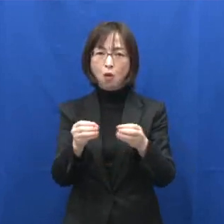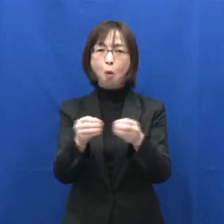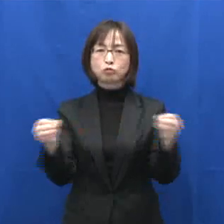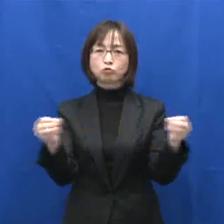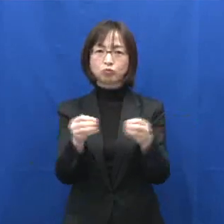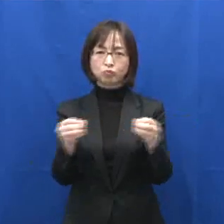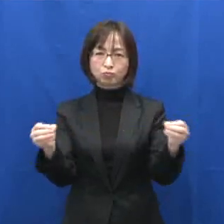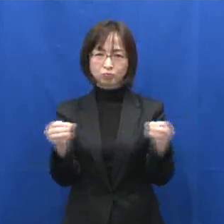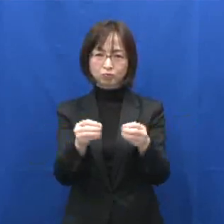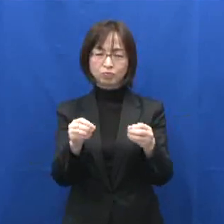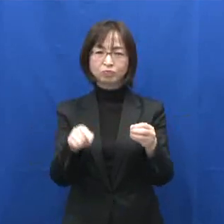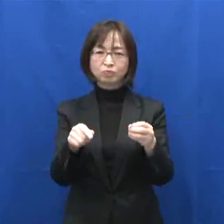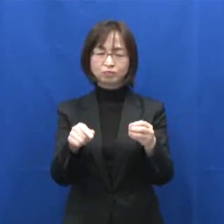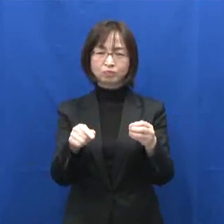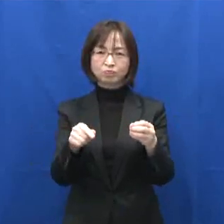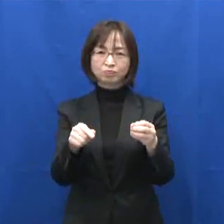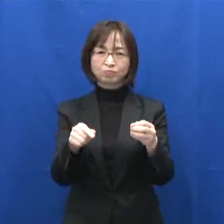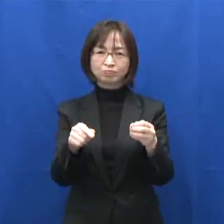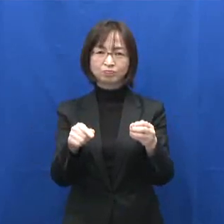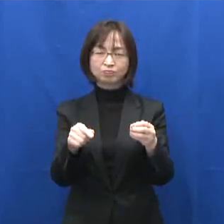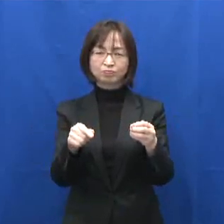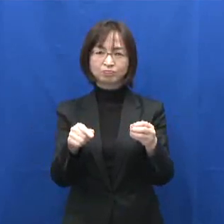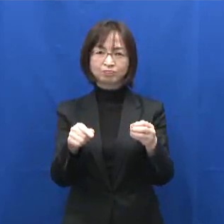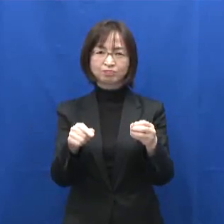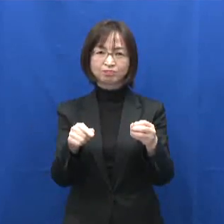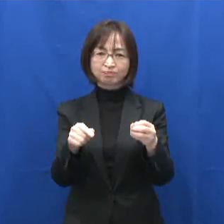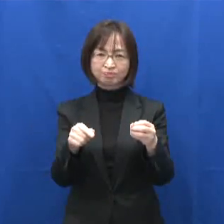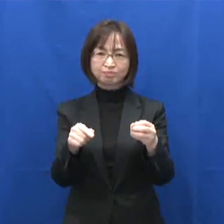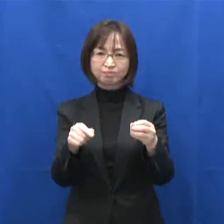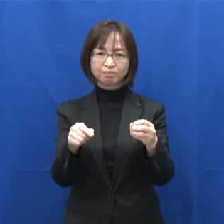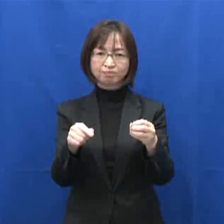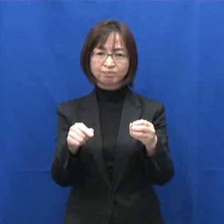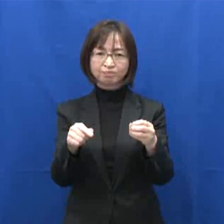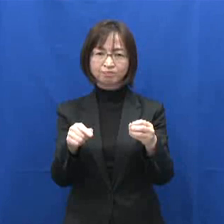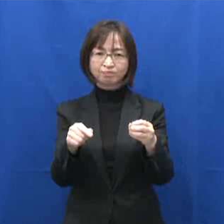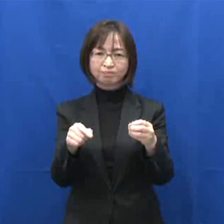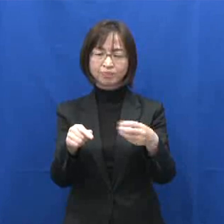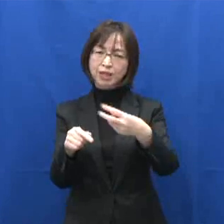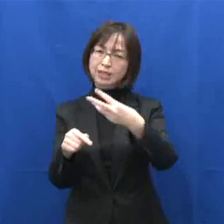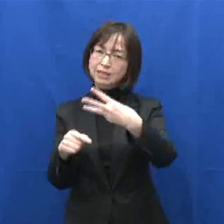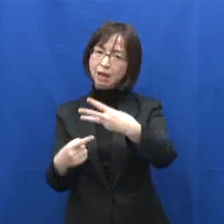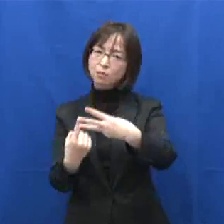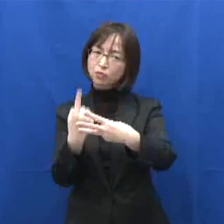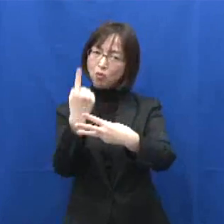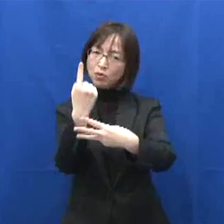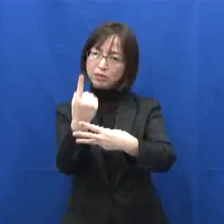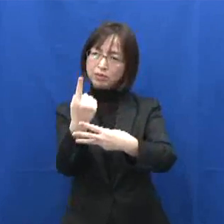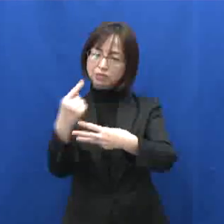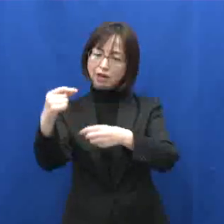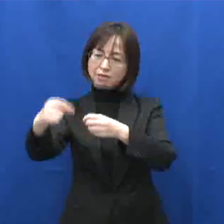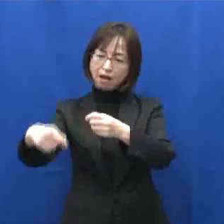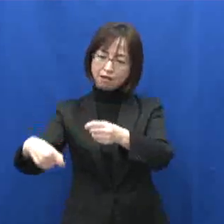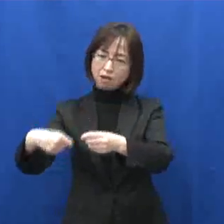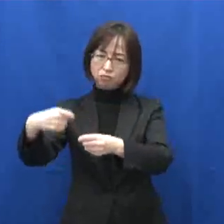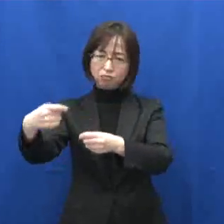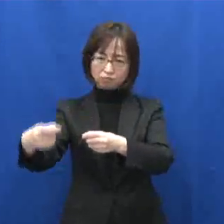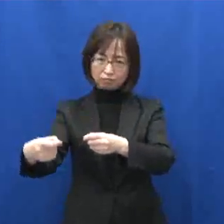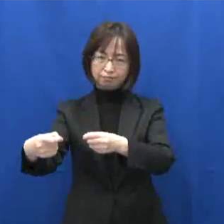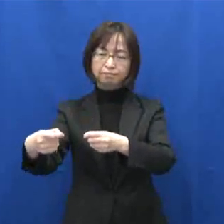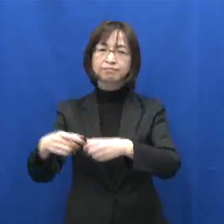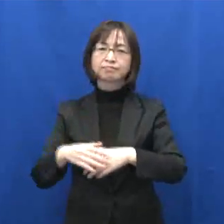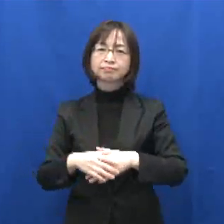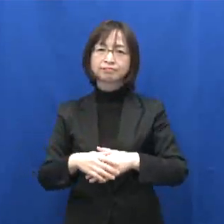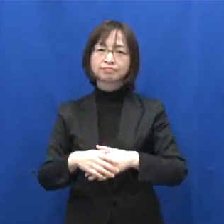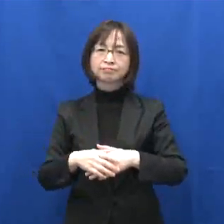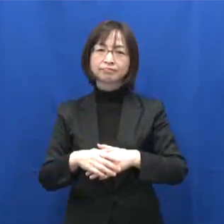ムをこの3分の1ぐらいのところにちょっとかけまして、